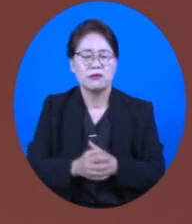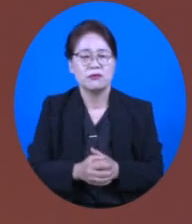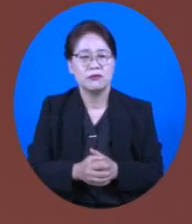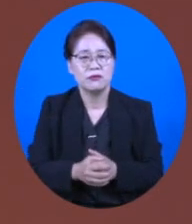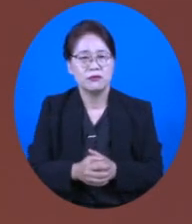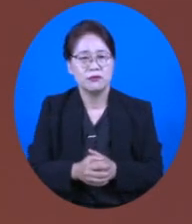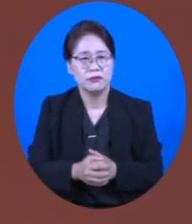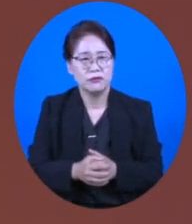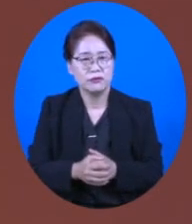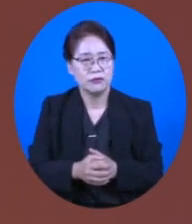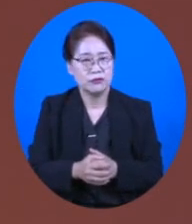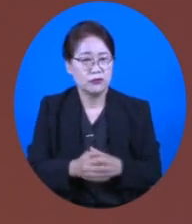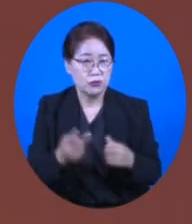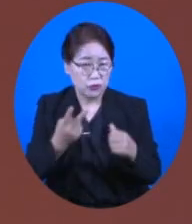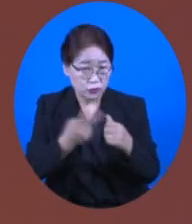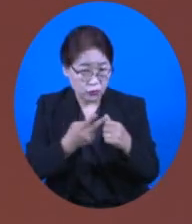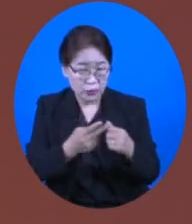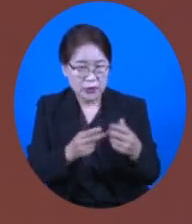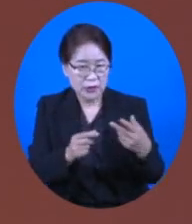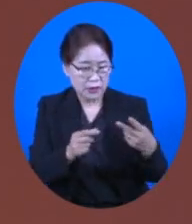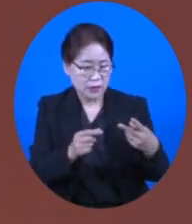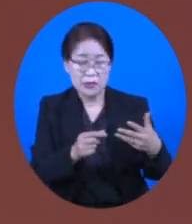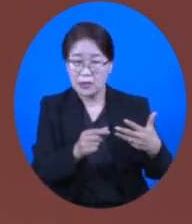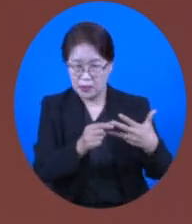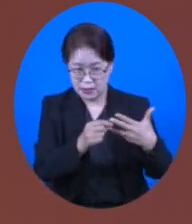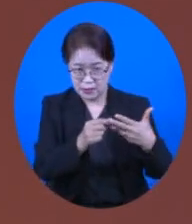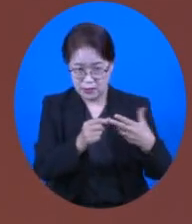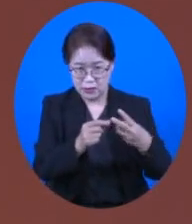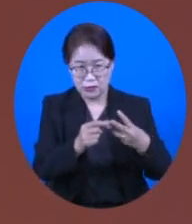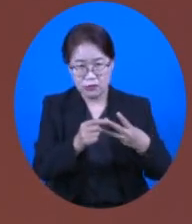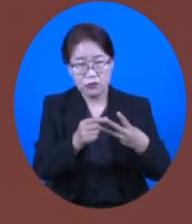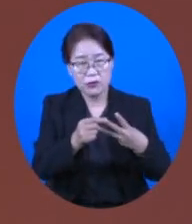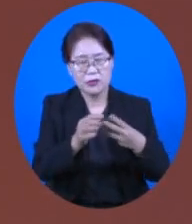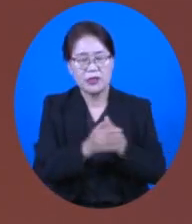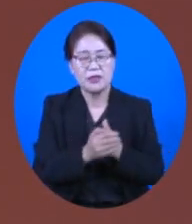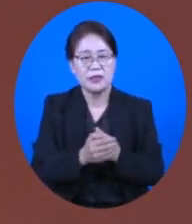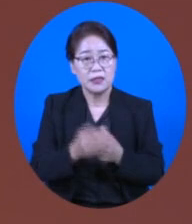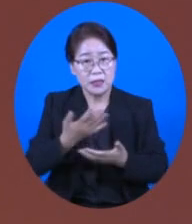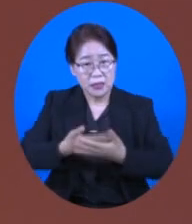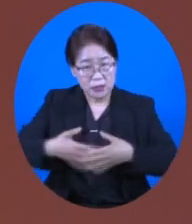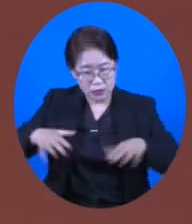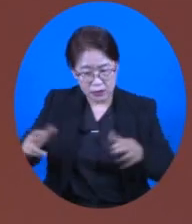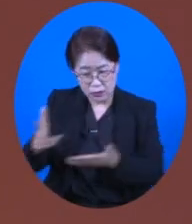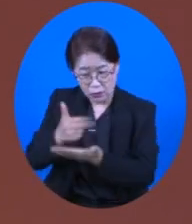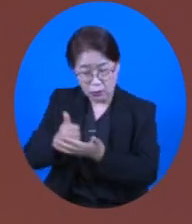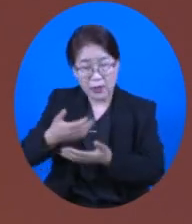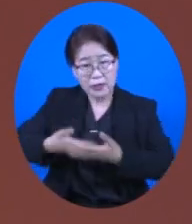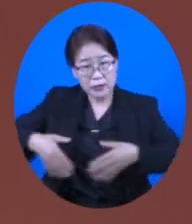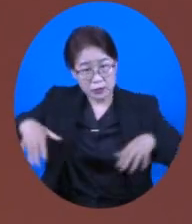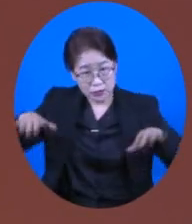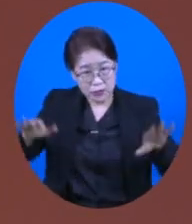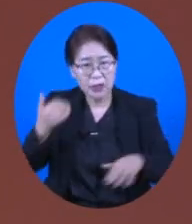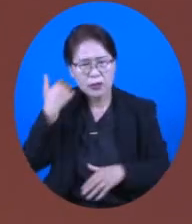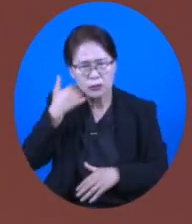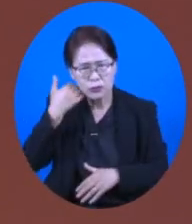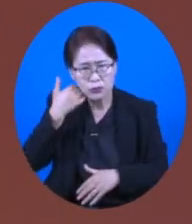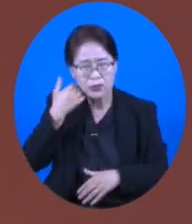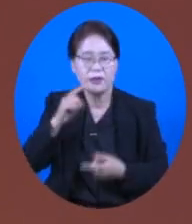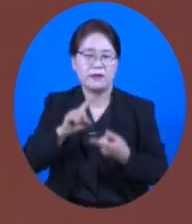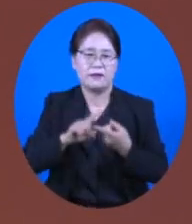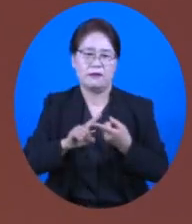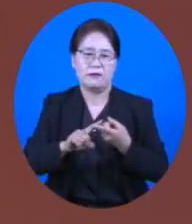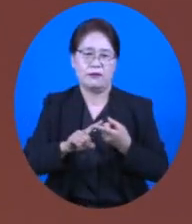또 이 환상의 두 번째로 등장하는 존재는 여호와의 천사입니다. 이 여호와의 천사가 누구인가에